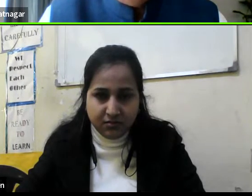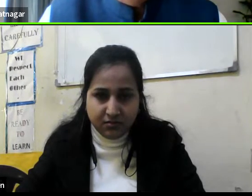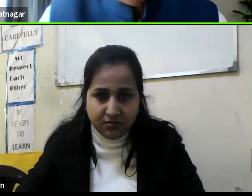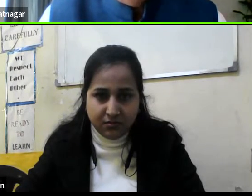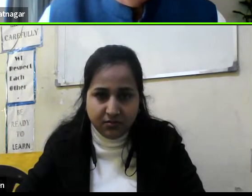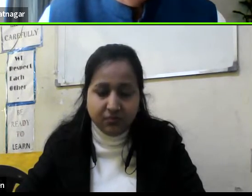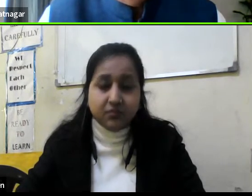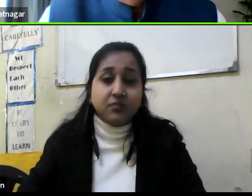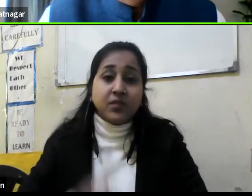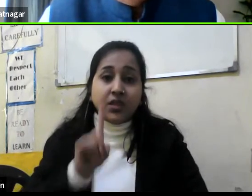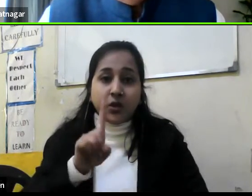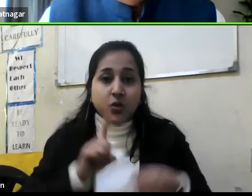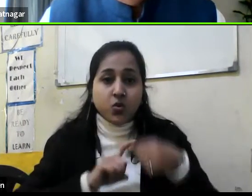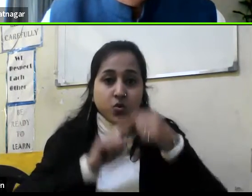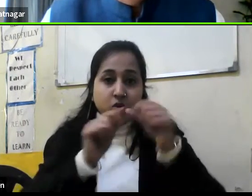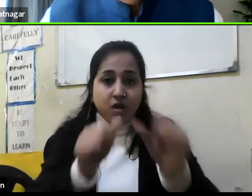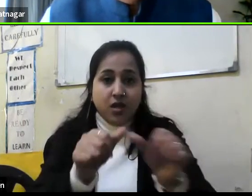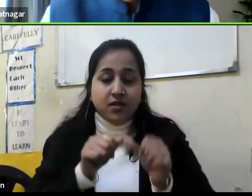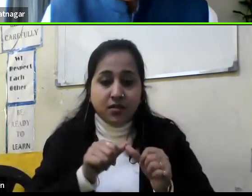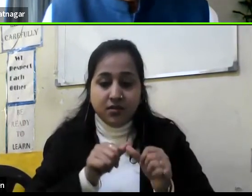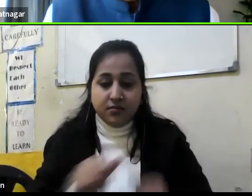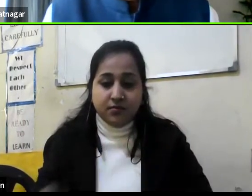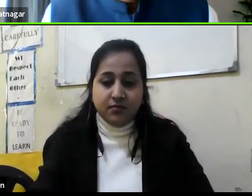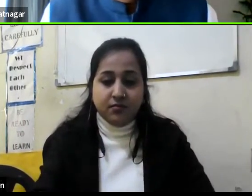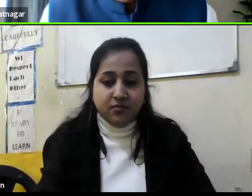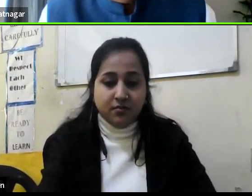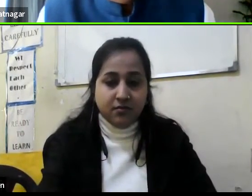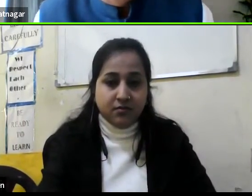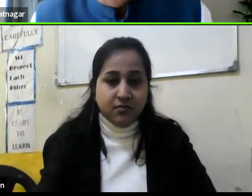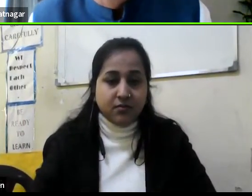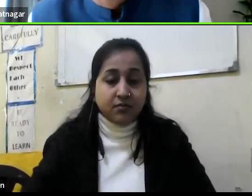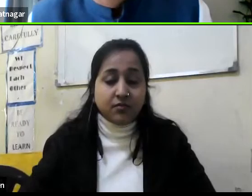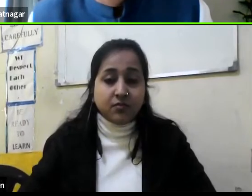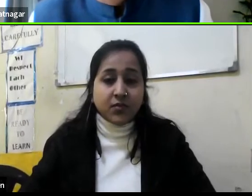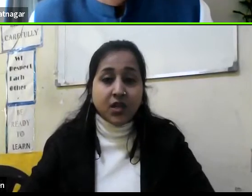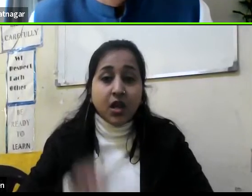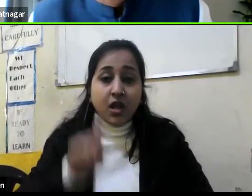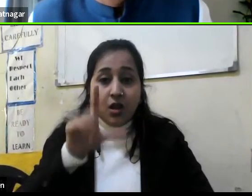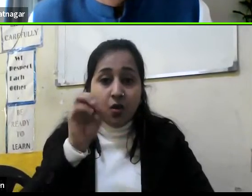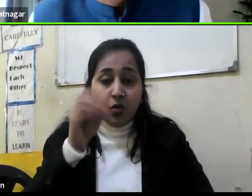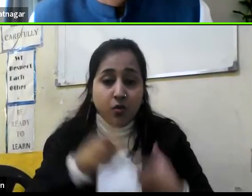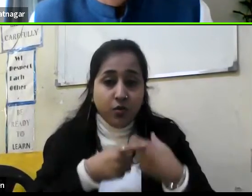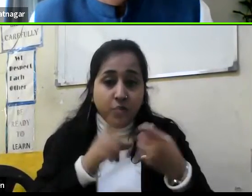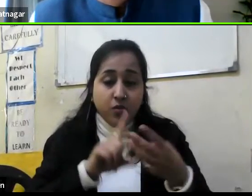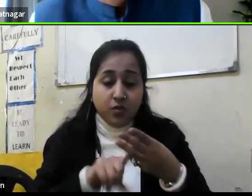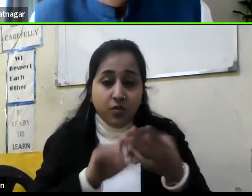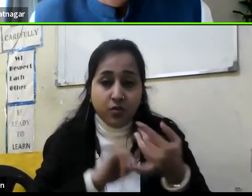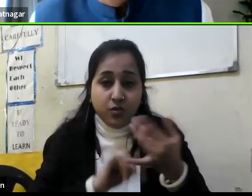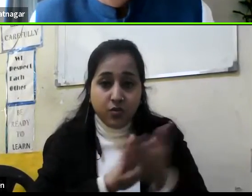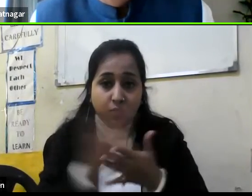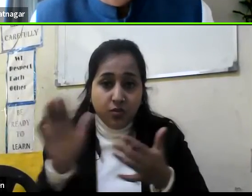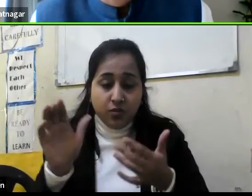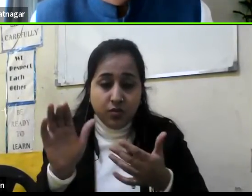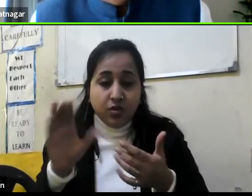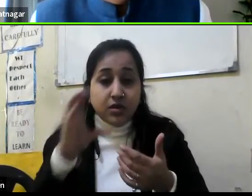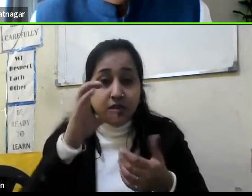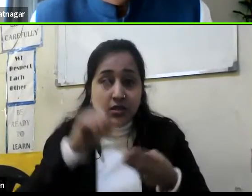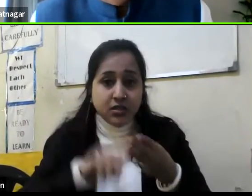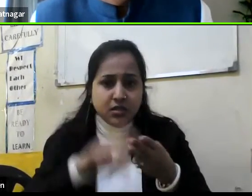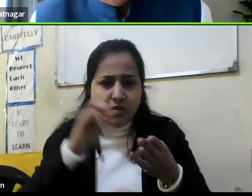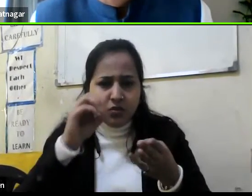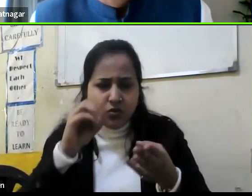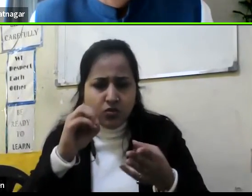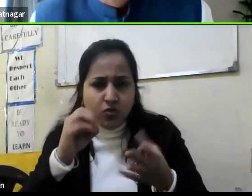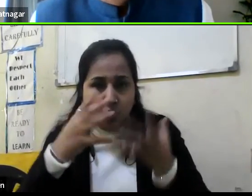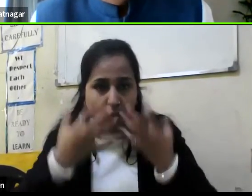in the question and answer. उसमें उससे बोल देता हूँ. लोकेश कुमार का क्वेश्चन है कि एक सीईओ बनने के लिए क्या एबिलिटीज